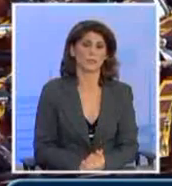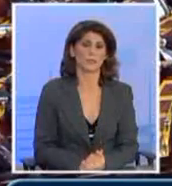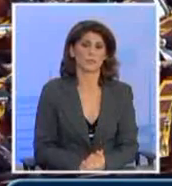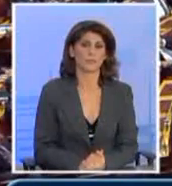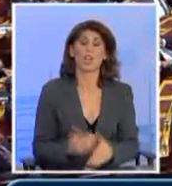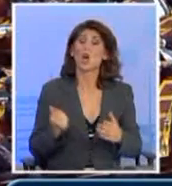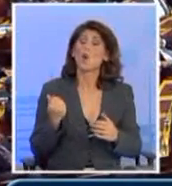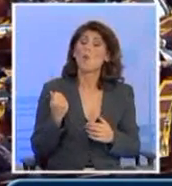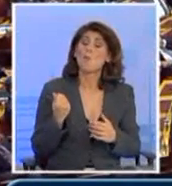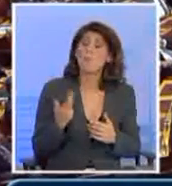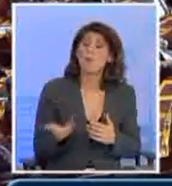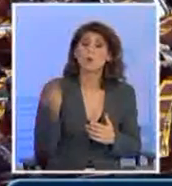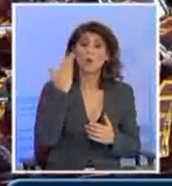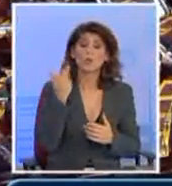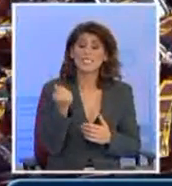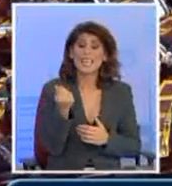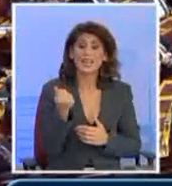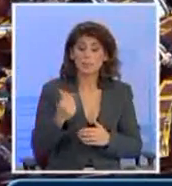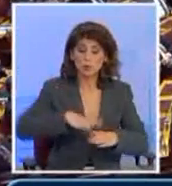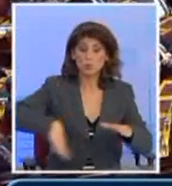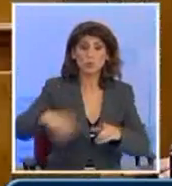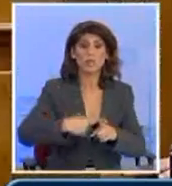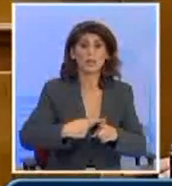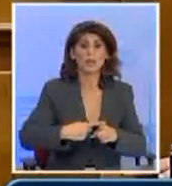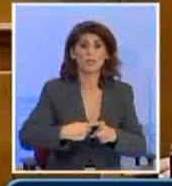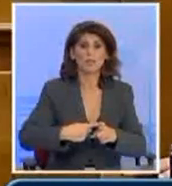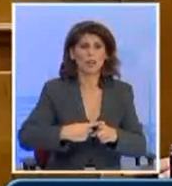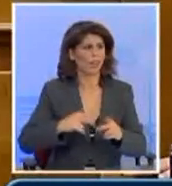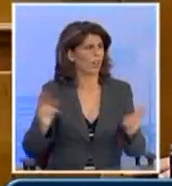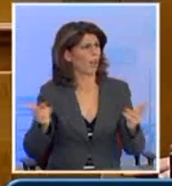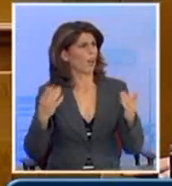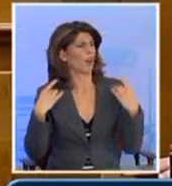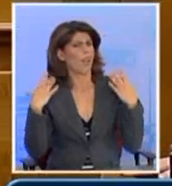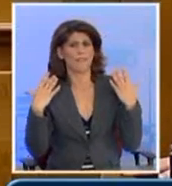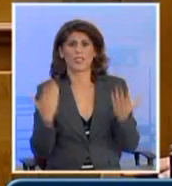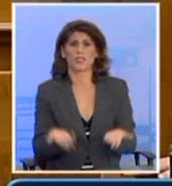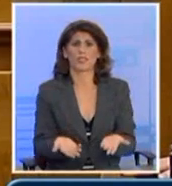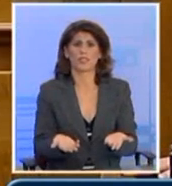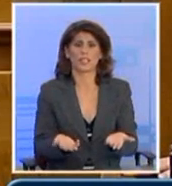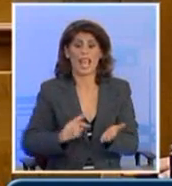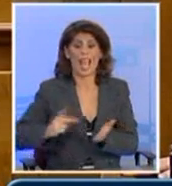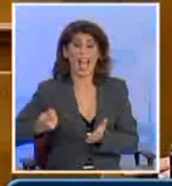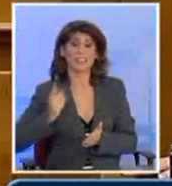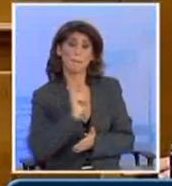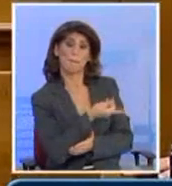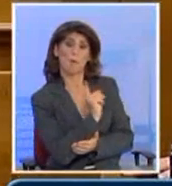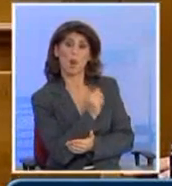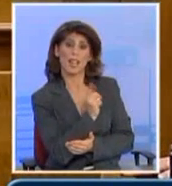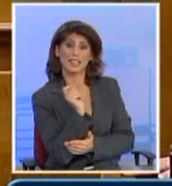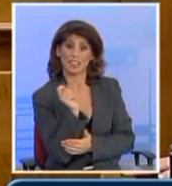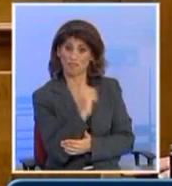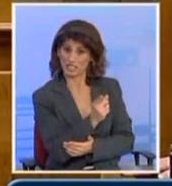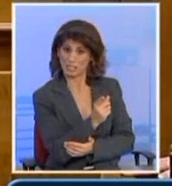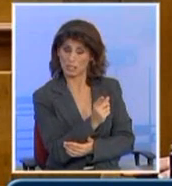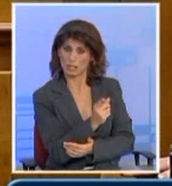Πόσο κόστισε στον ελληνικό λαό σε χρήμα η ανεύθυνη αντιμνημονιακή αντιπολίτευση? Δεν